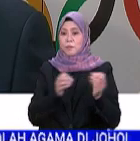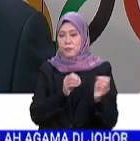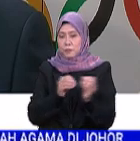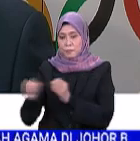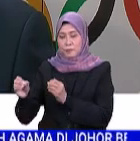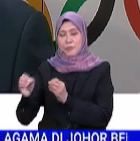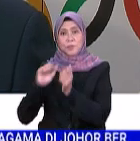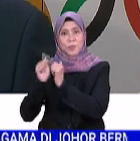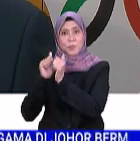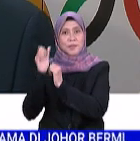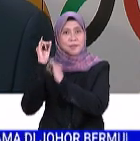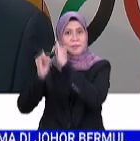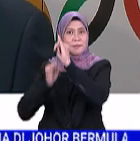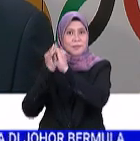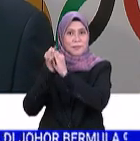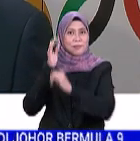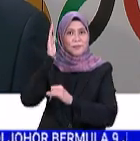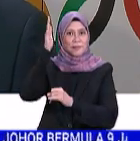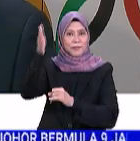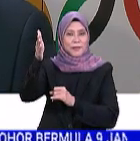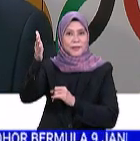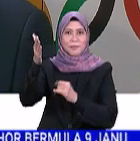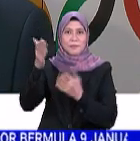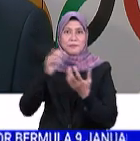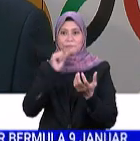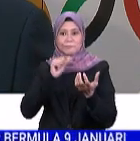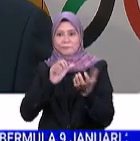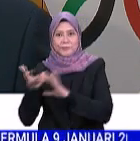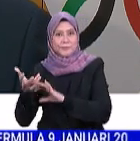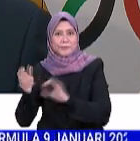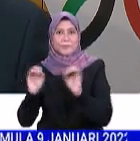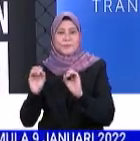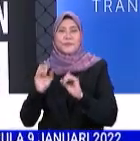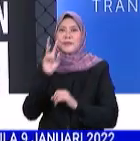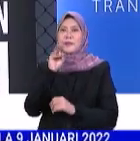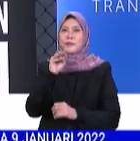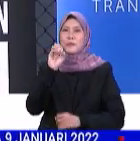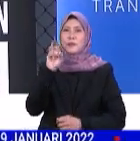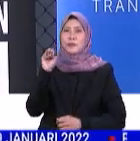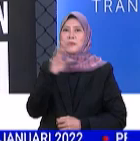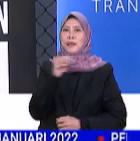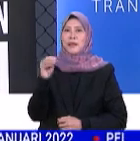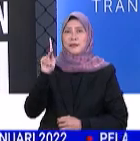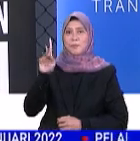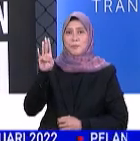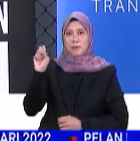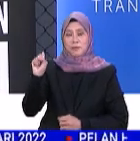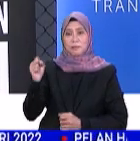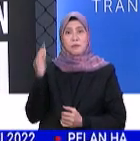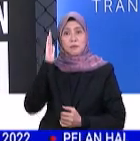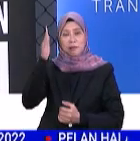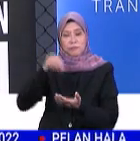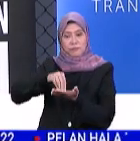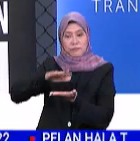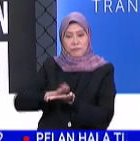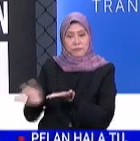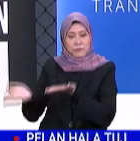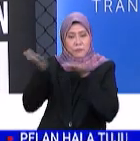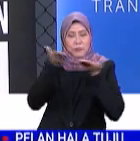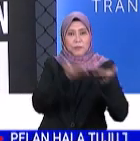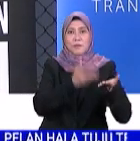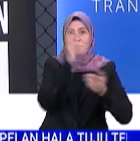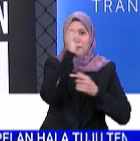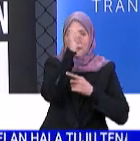penganjuran acara sukan antarabangsa pada masa depan tidak terjejas. Jelasnya, MOM dan KBS akan membawa perkara ini kepada kerajaan